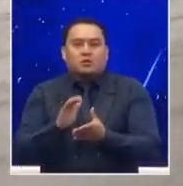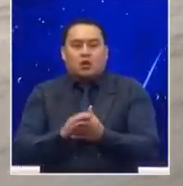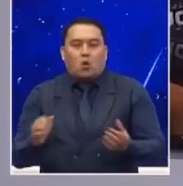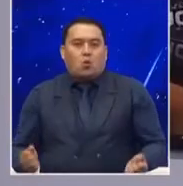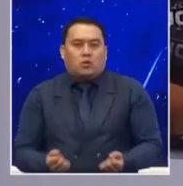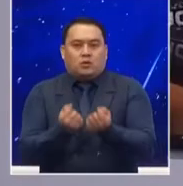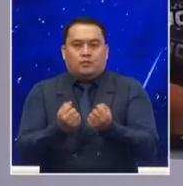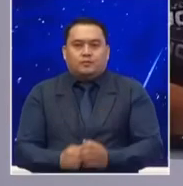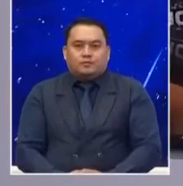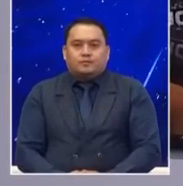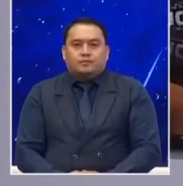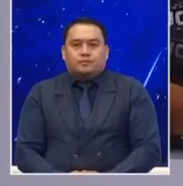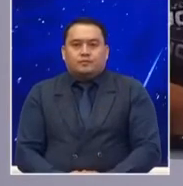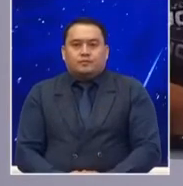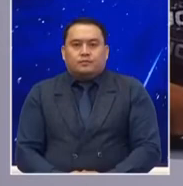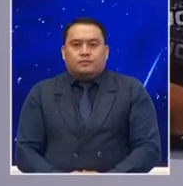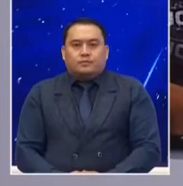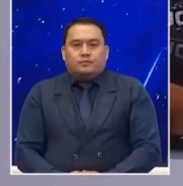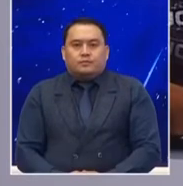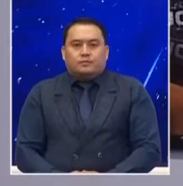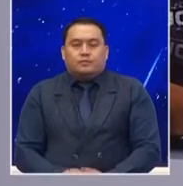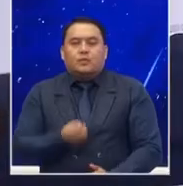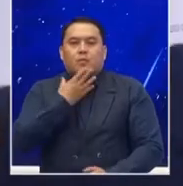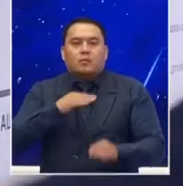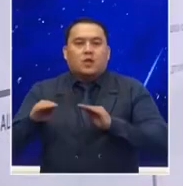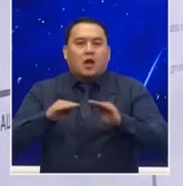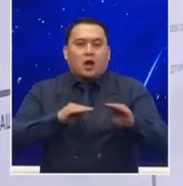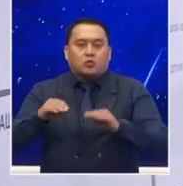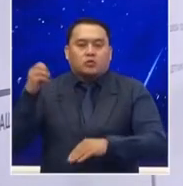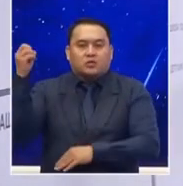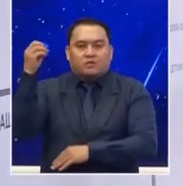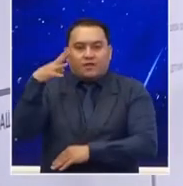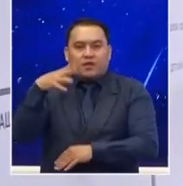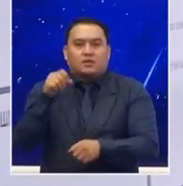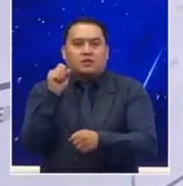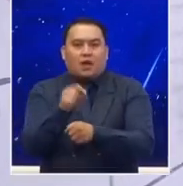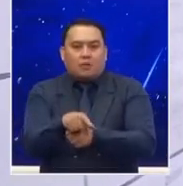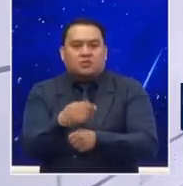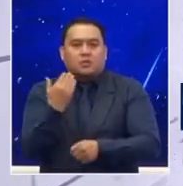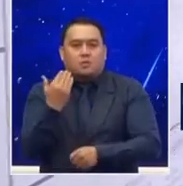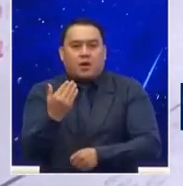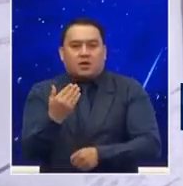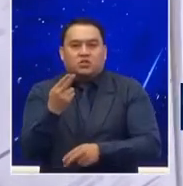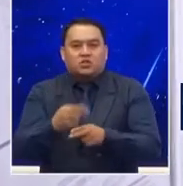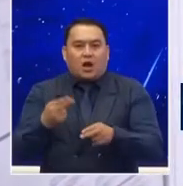тапты. Благоустройствоға 3-3 миллиард сұрап тұрмыз. Ол біріншіден освещение өзіңіздің тапсырмаңыз бойынша анау железобетонный столбыларды